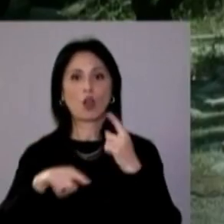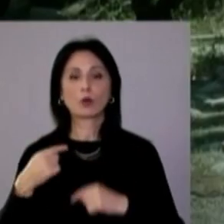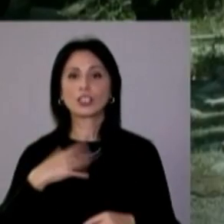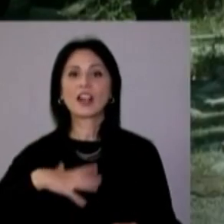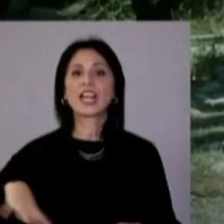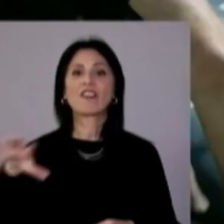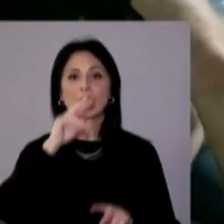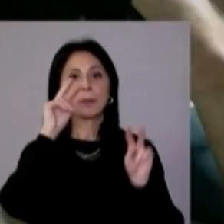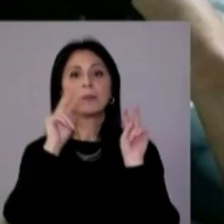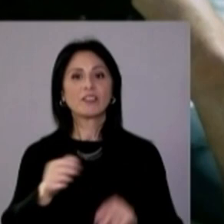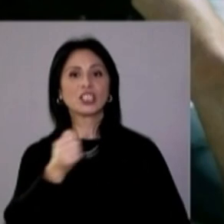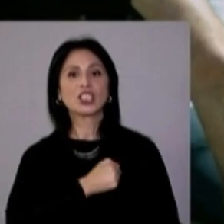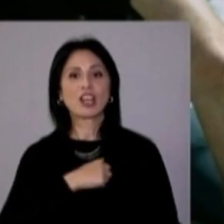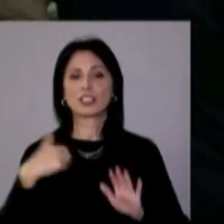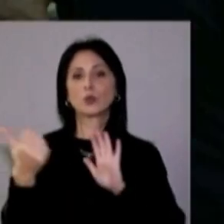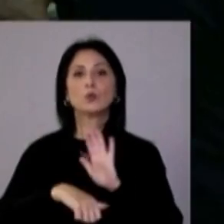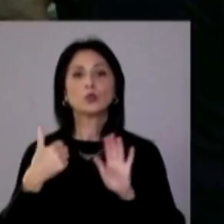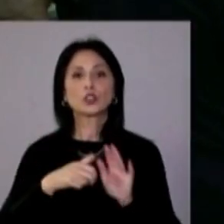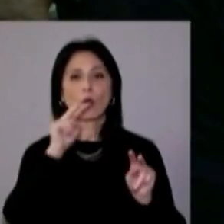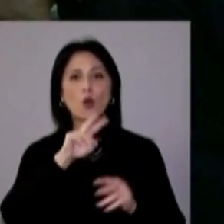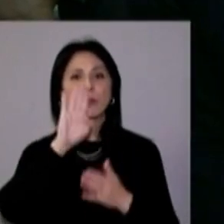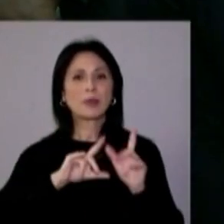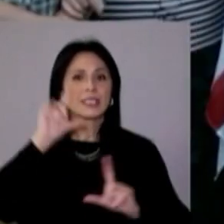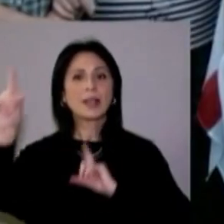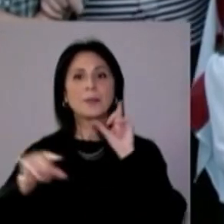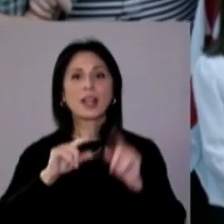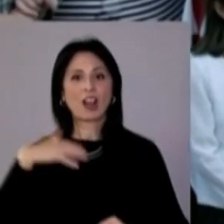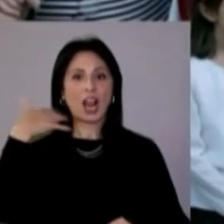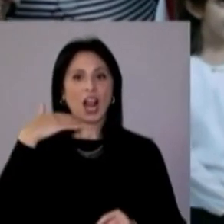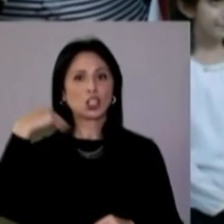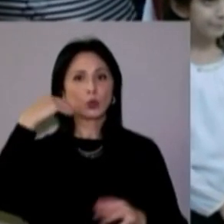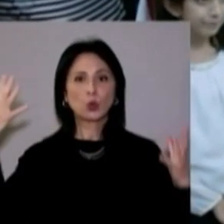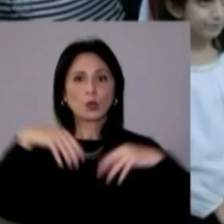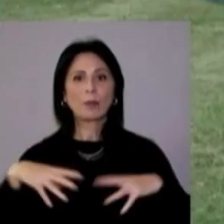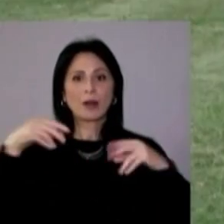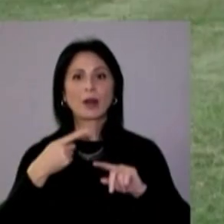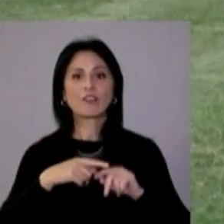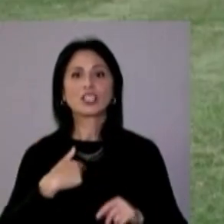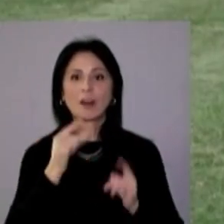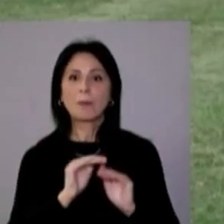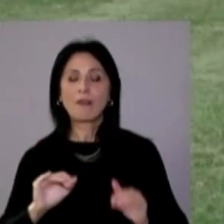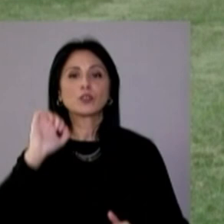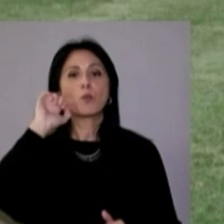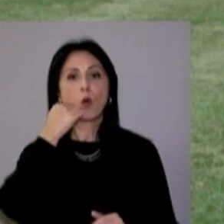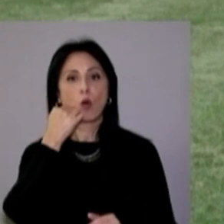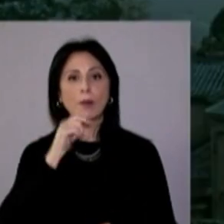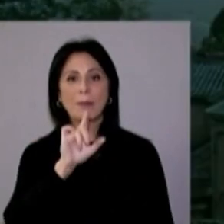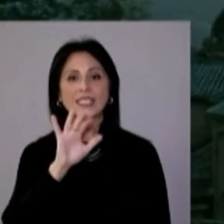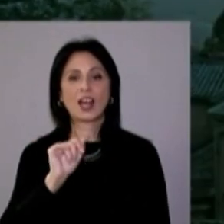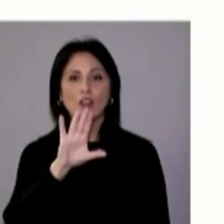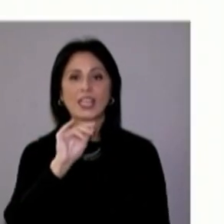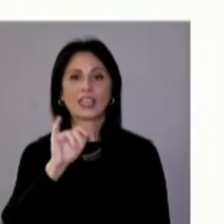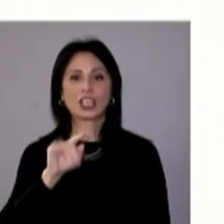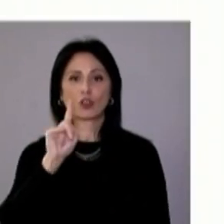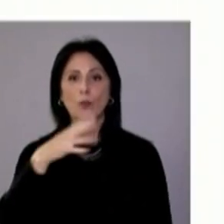დავიბრუნოთ ჩვენი ქვეყანა და მივხედოთ ჯარს, უმუშევრობას, უკონტროლო იმიგრაციას, მოსავლის დაბინავების პრობლემებს, ჩვენ ბავშვებს და მოხუცებს. ეს